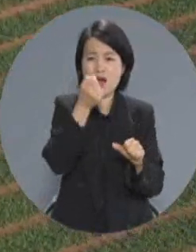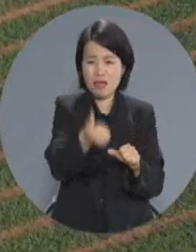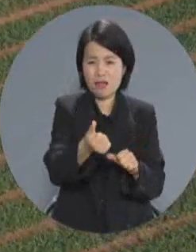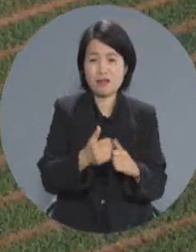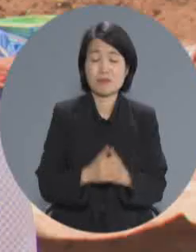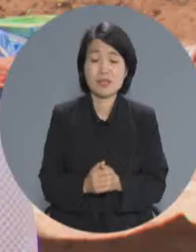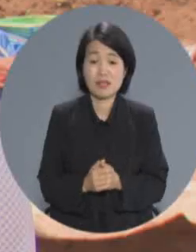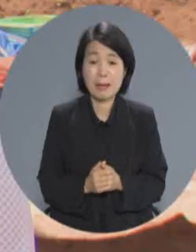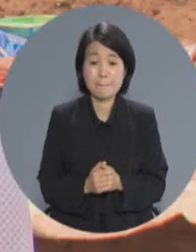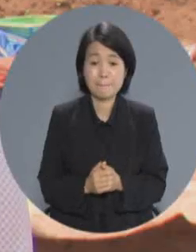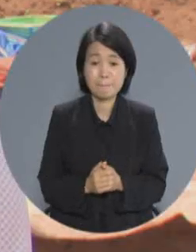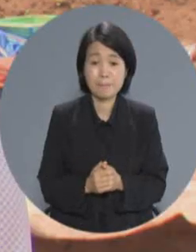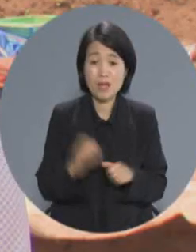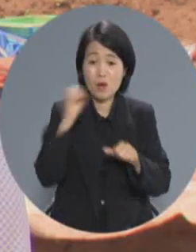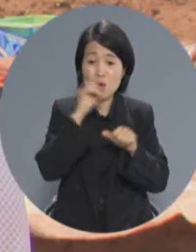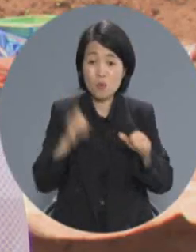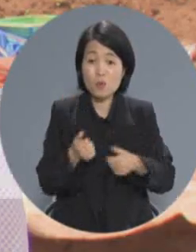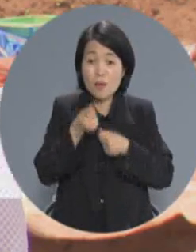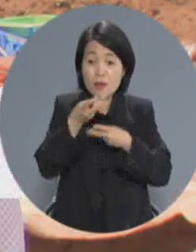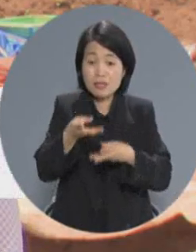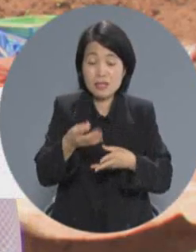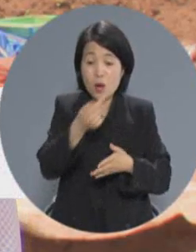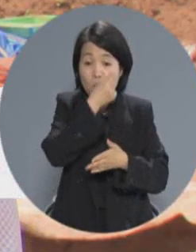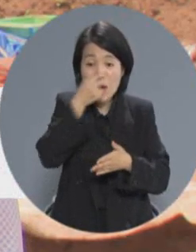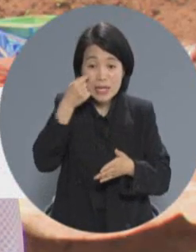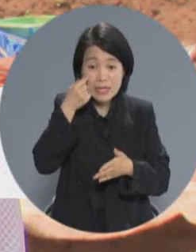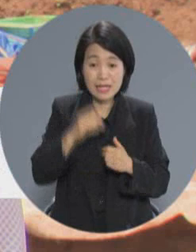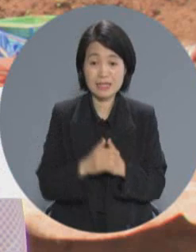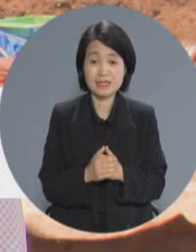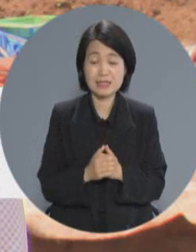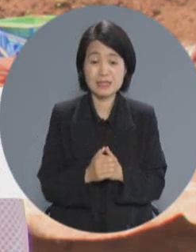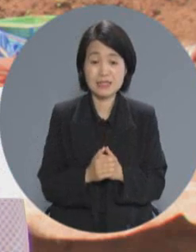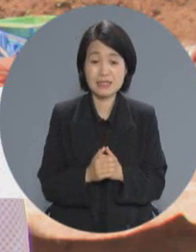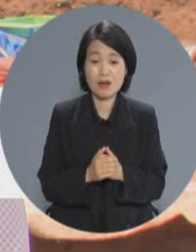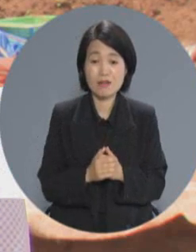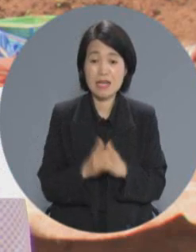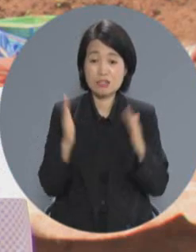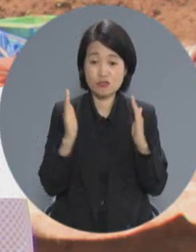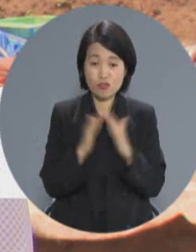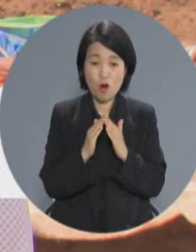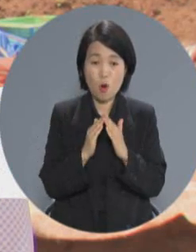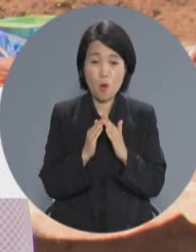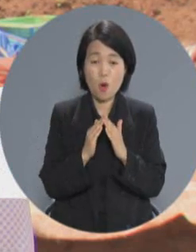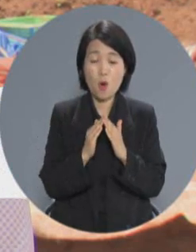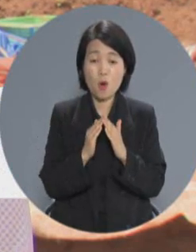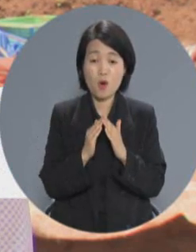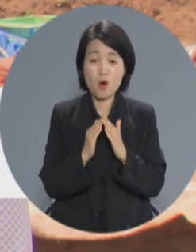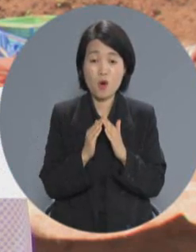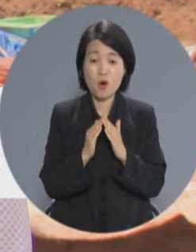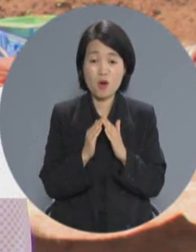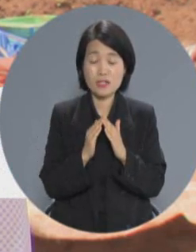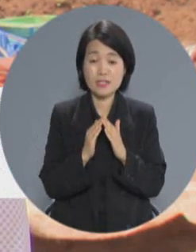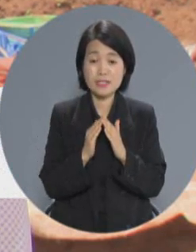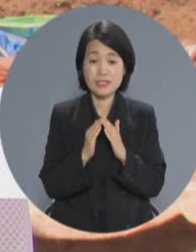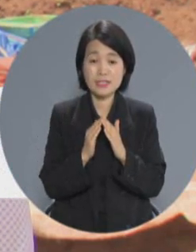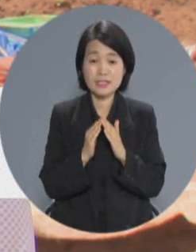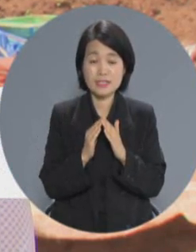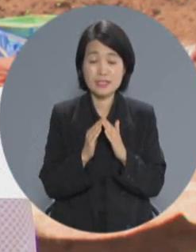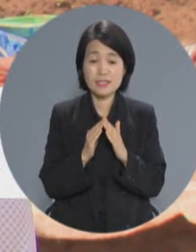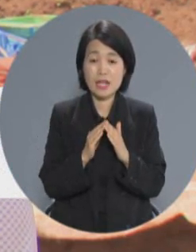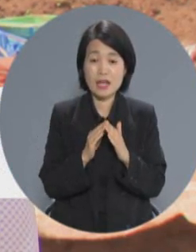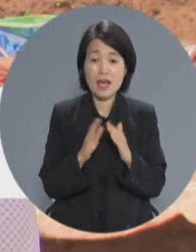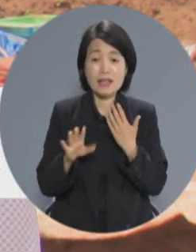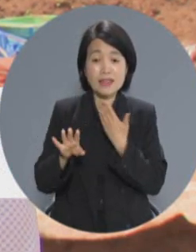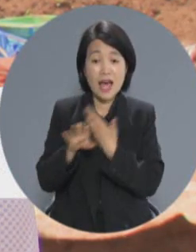불과합니다. 그 5%의 면적 안에서 확인되는 그 주거지 또 유구의 밀집 양상은 이 시기에 다른